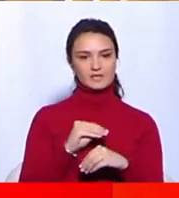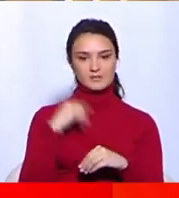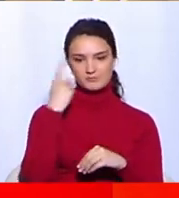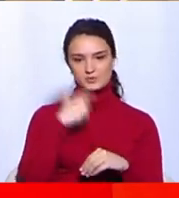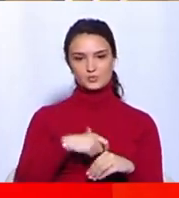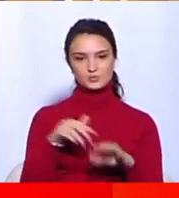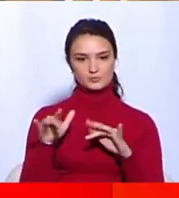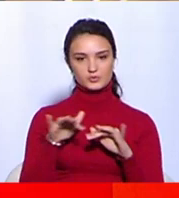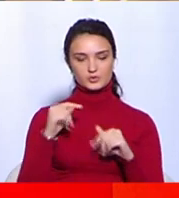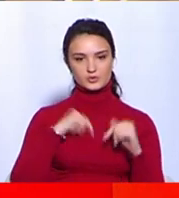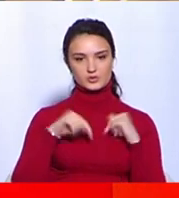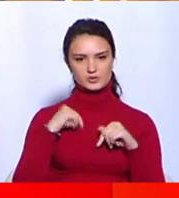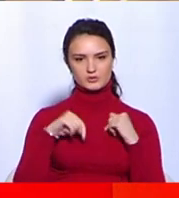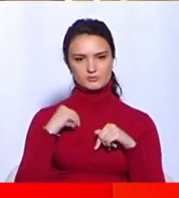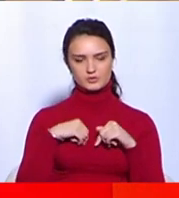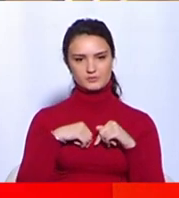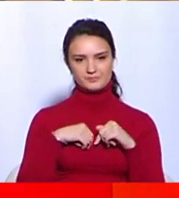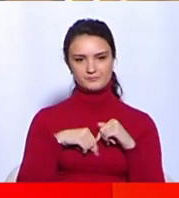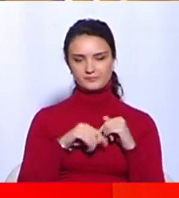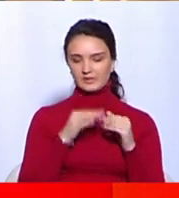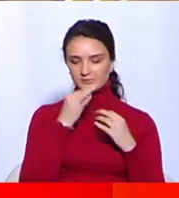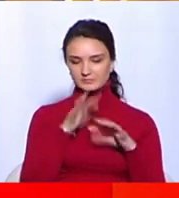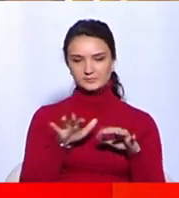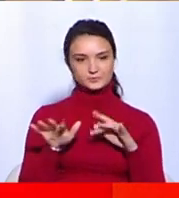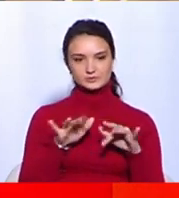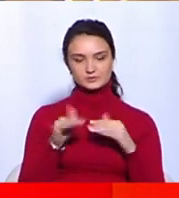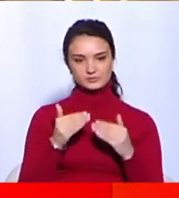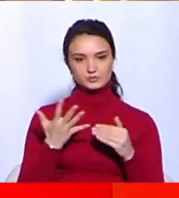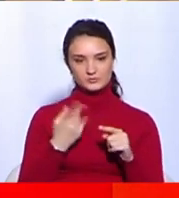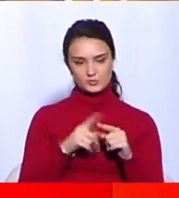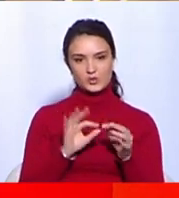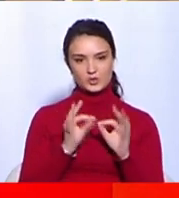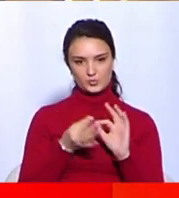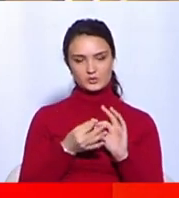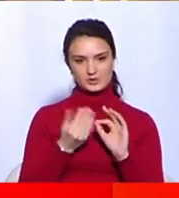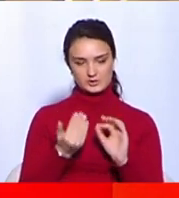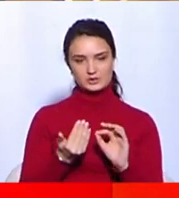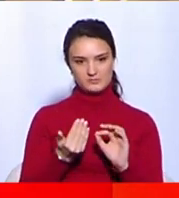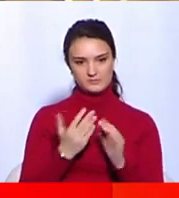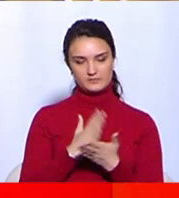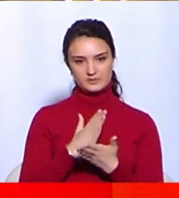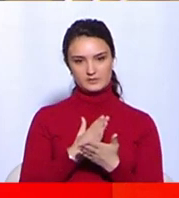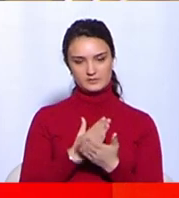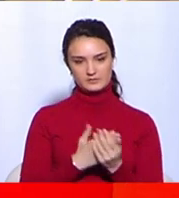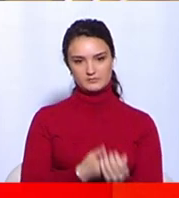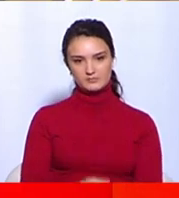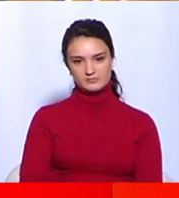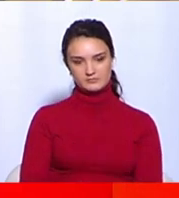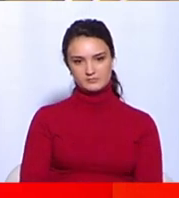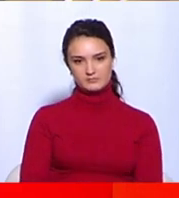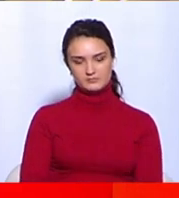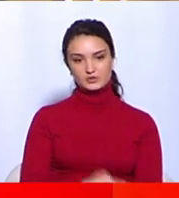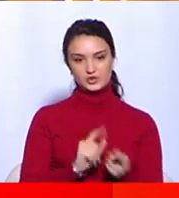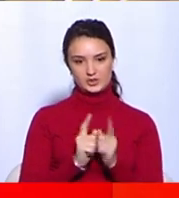ფიზიკური პროცესები, ანუ ორგანიზმში მიმდინარე მატერიალიზებული პროცესები, რომელიც კონკრეტული ნივთიერებების სახით ვლინდება,